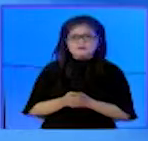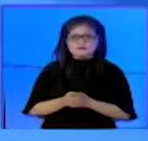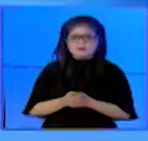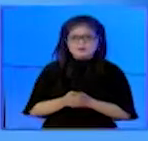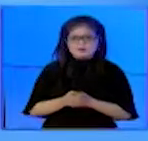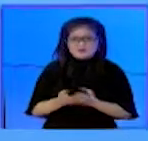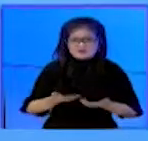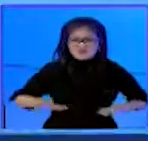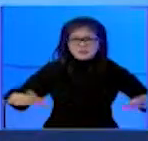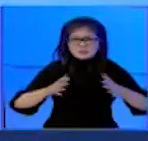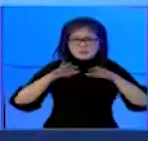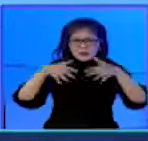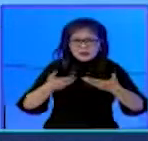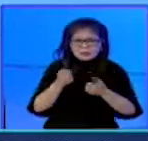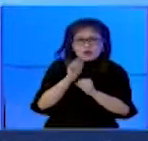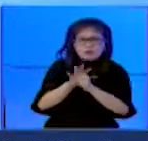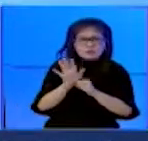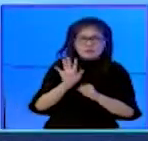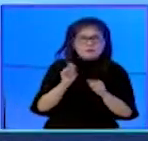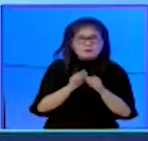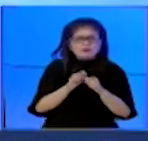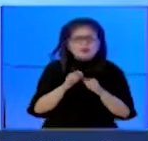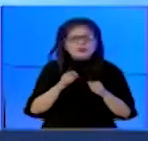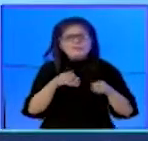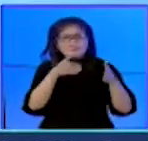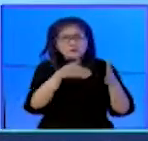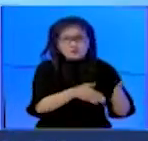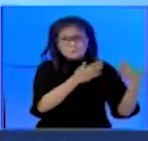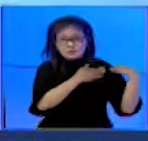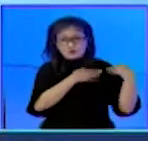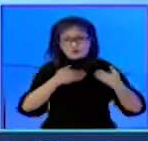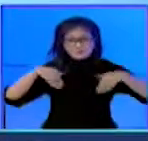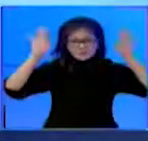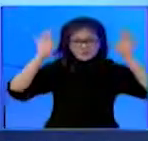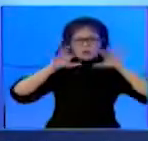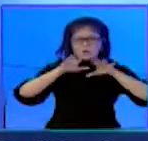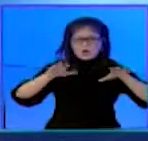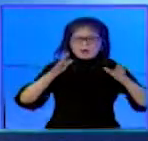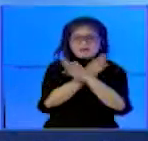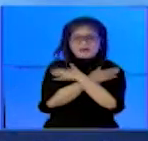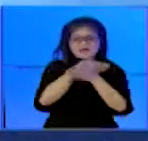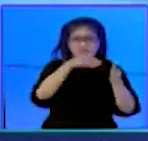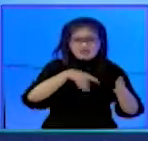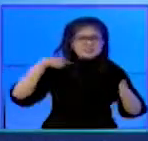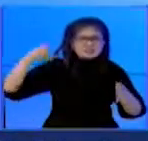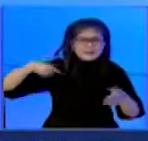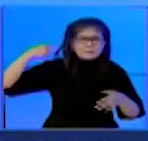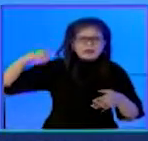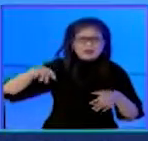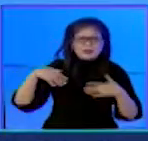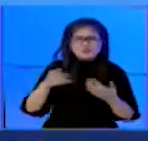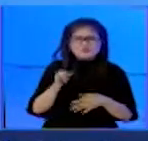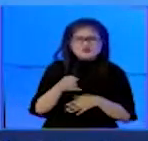Pemirsa, pandemi COVID-19 tidak membuat petugas pemakaman menyerah akibat banyaknya jenazah yang dimakamkan setiap harinya. Namun justru membuat hati